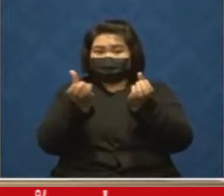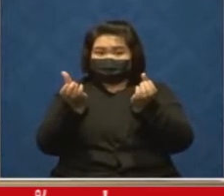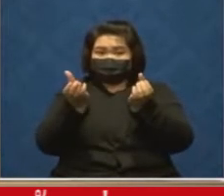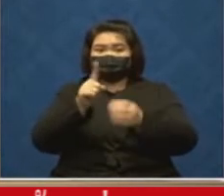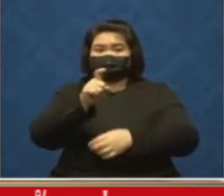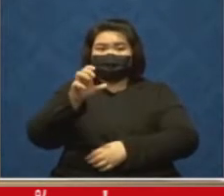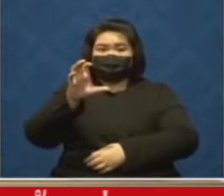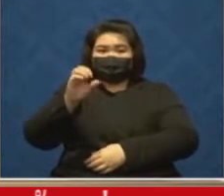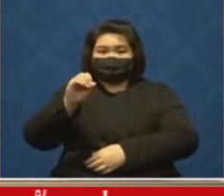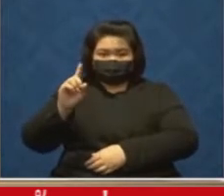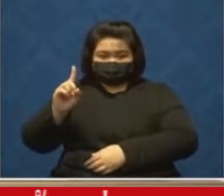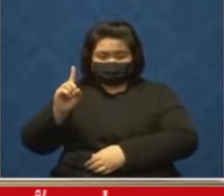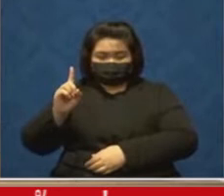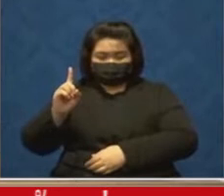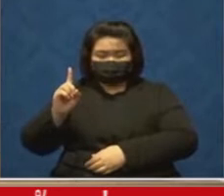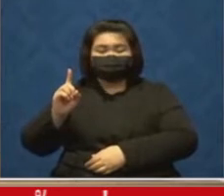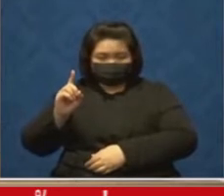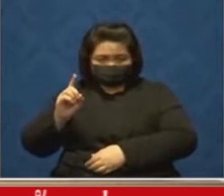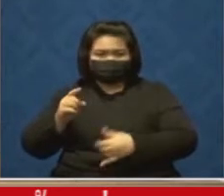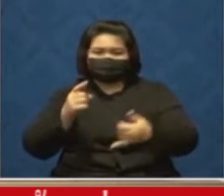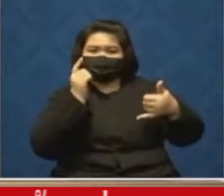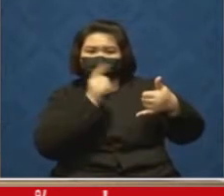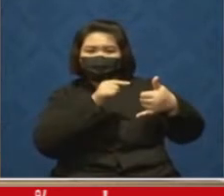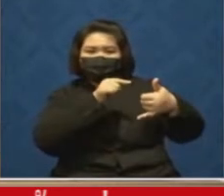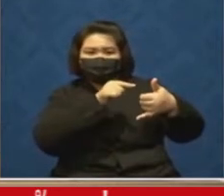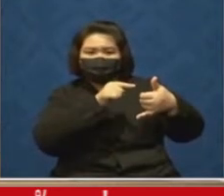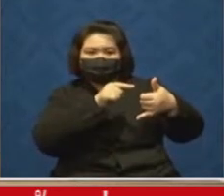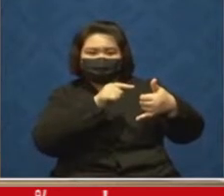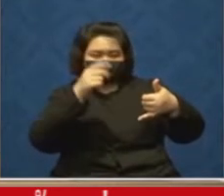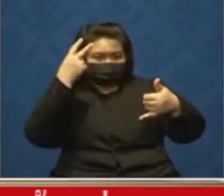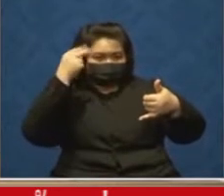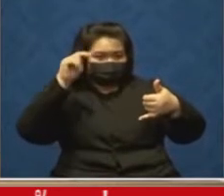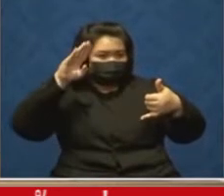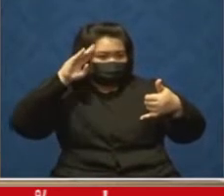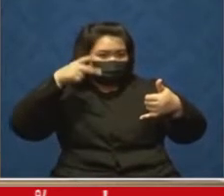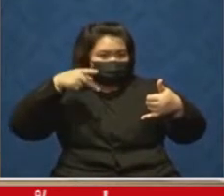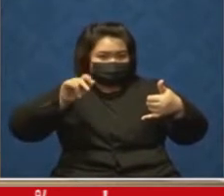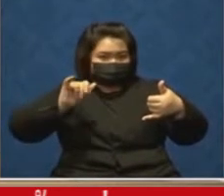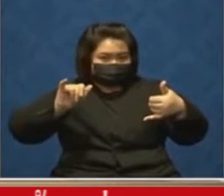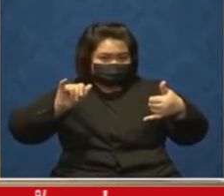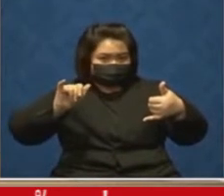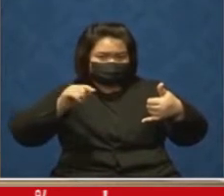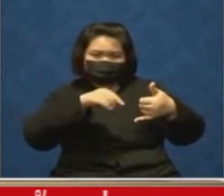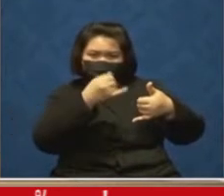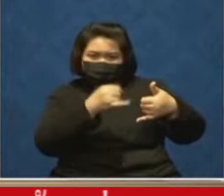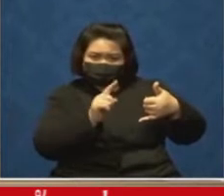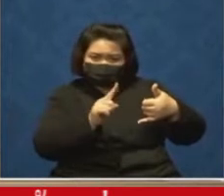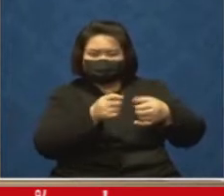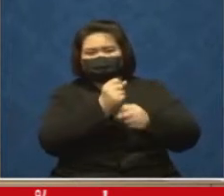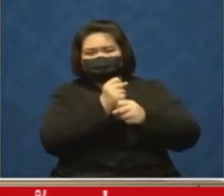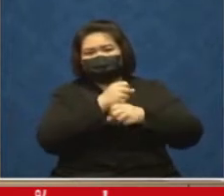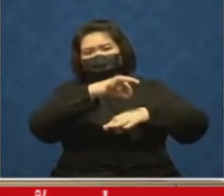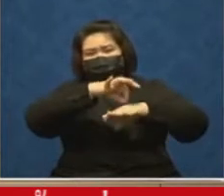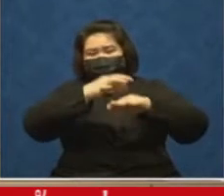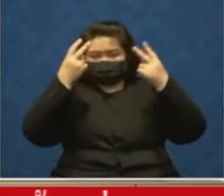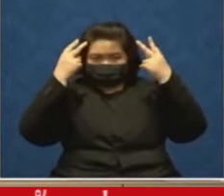151เพื่ออภิปรายไม่ววใจ ผลเอกประยตจัตโอชาในฐานะนายกรัฐมตร